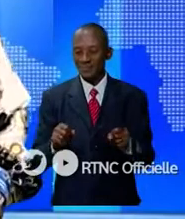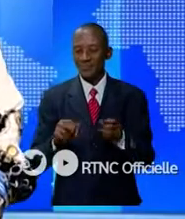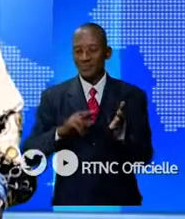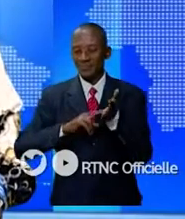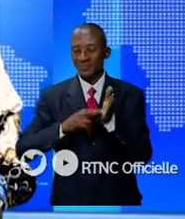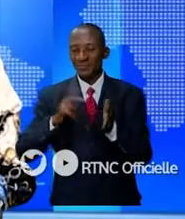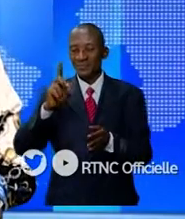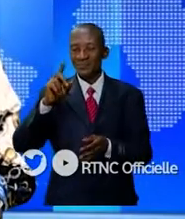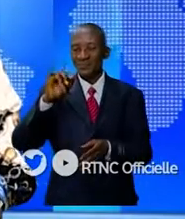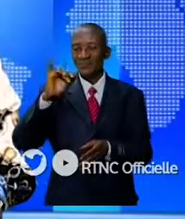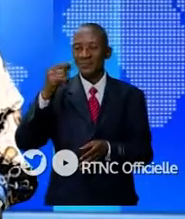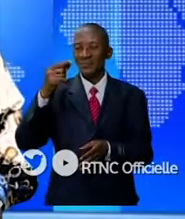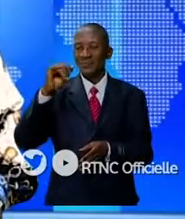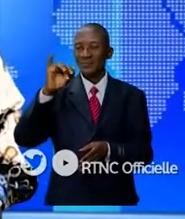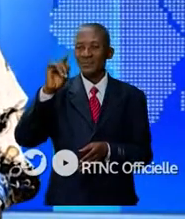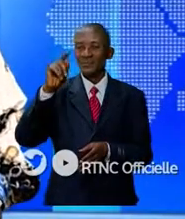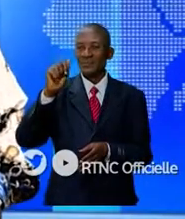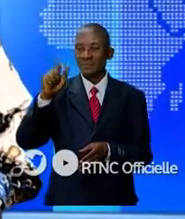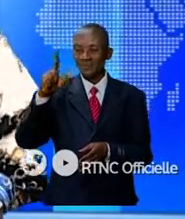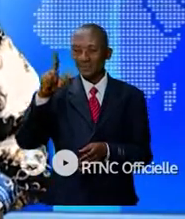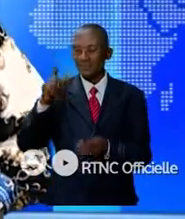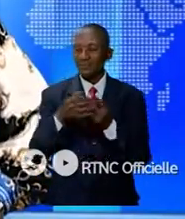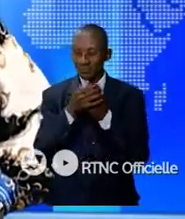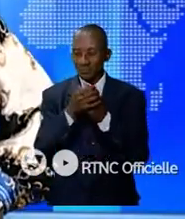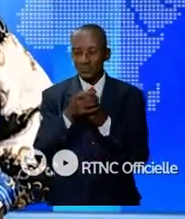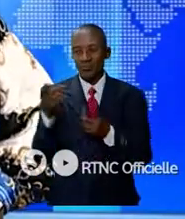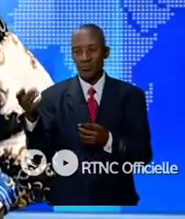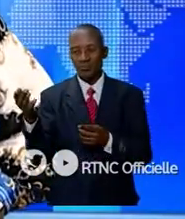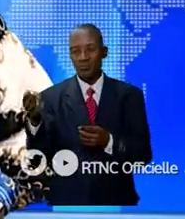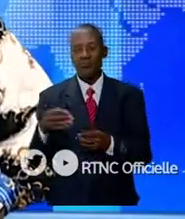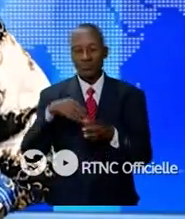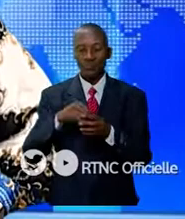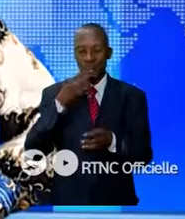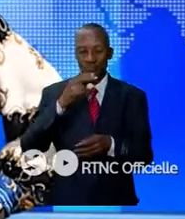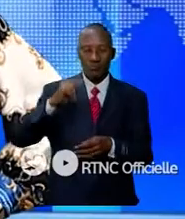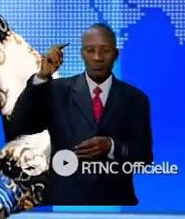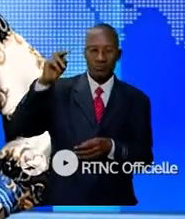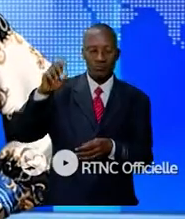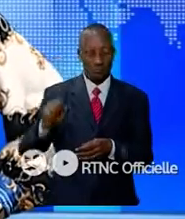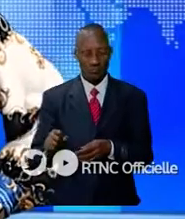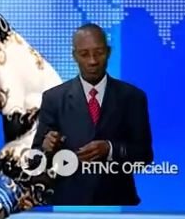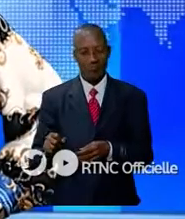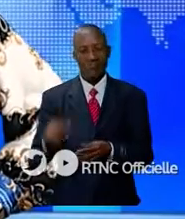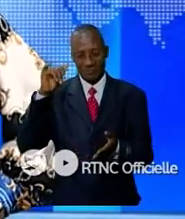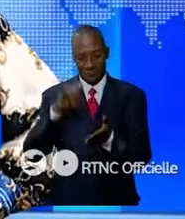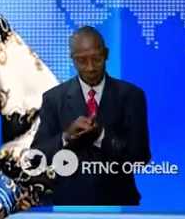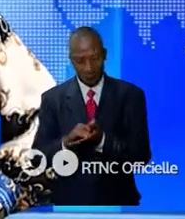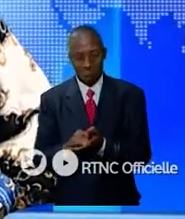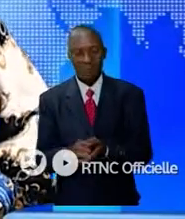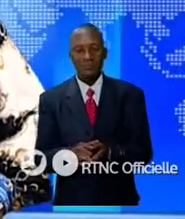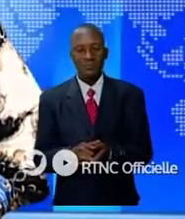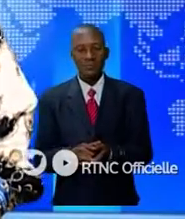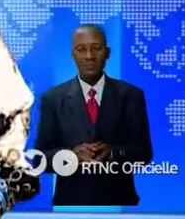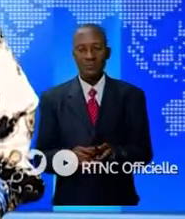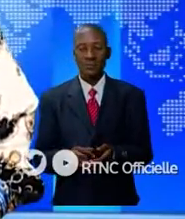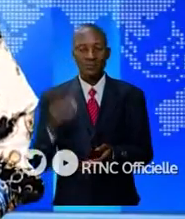d'identification dans les tout prochains jours. La situation sécuritaire dans le Nord et Sud Kivu ont fait l'objet des entretiens qu'a eu le